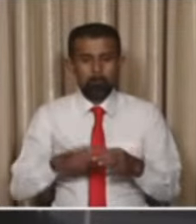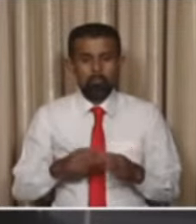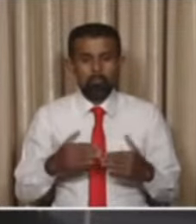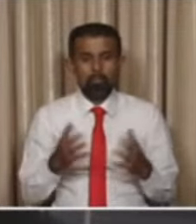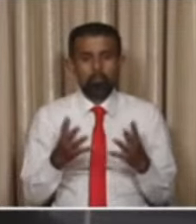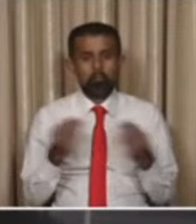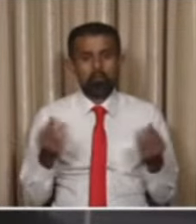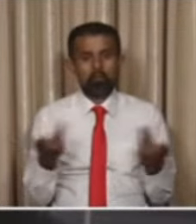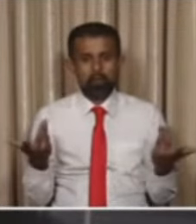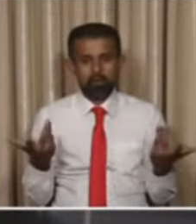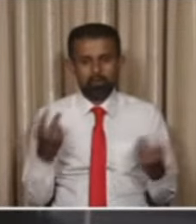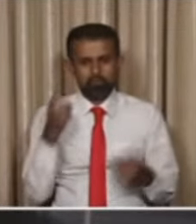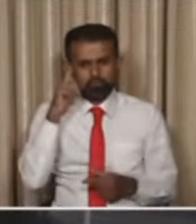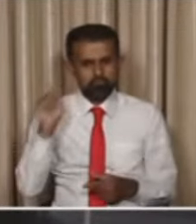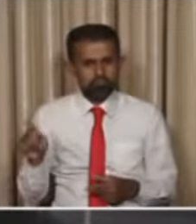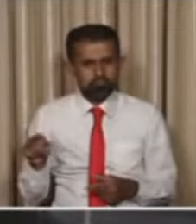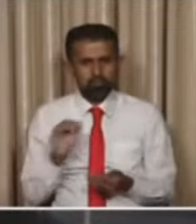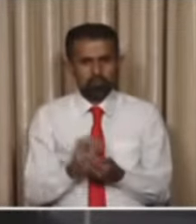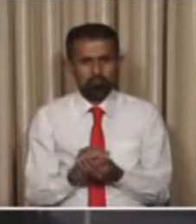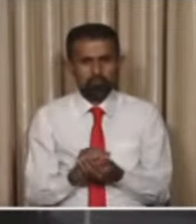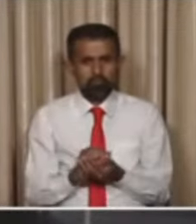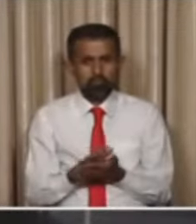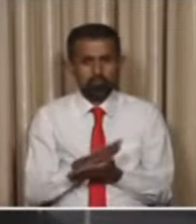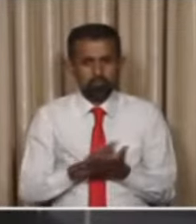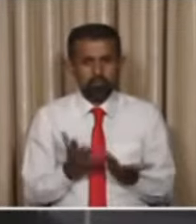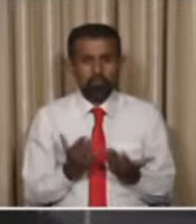නැහැ. ඒකට සැකයක් තියෙනවා. මේවා සුද්ධ විය යුතුයි.